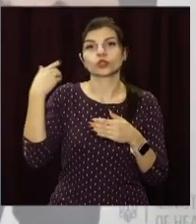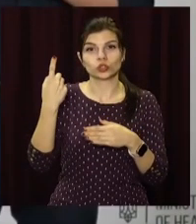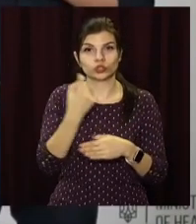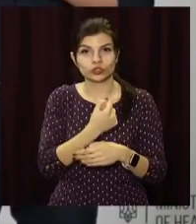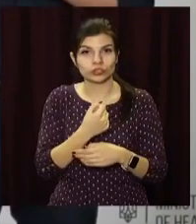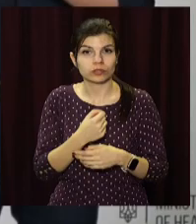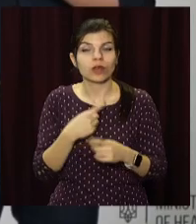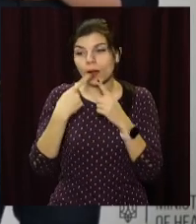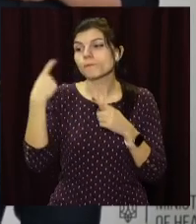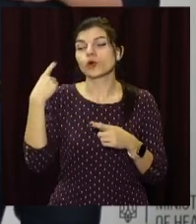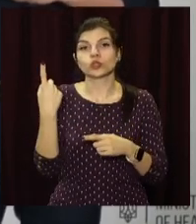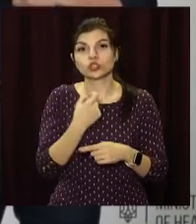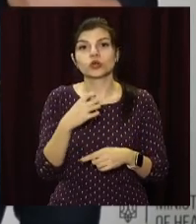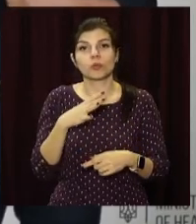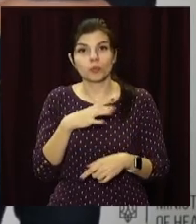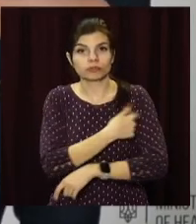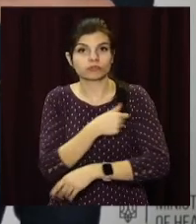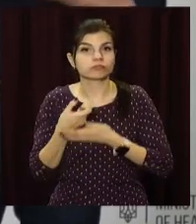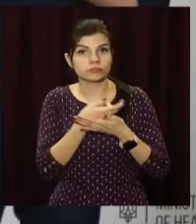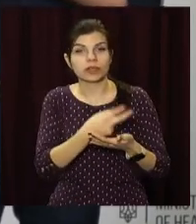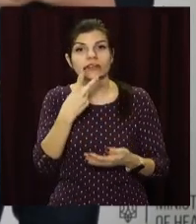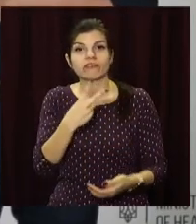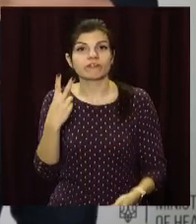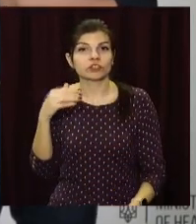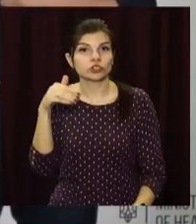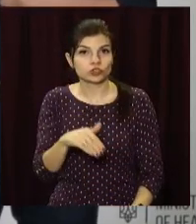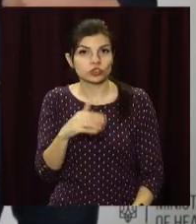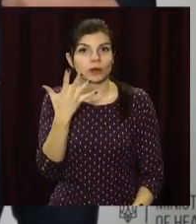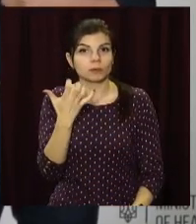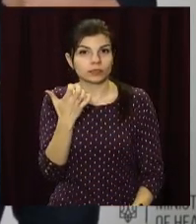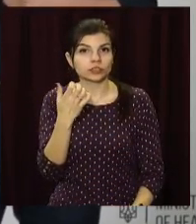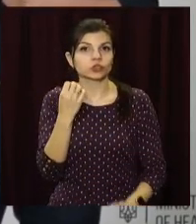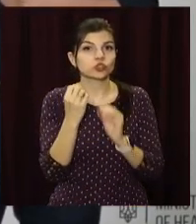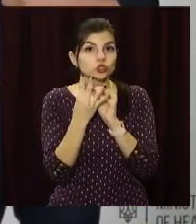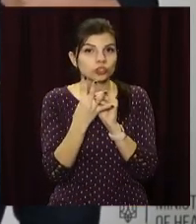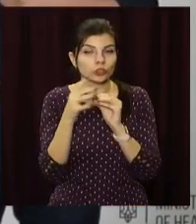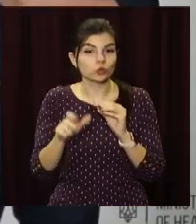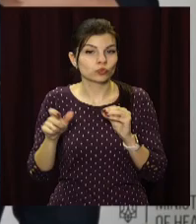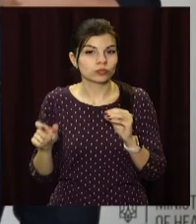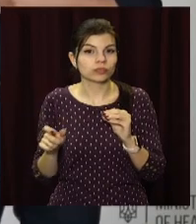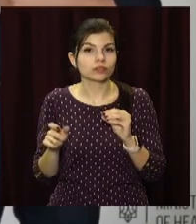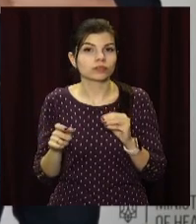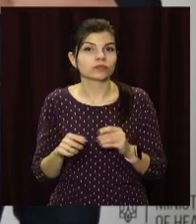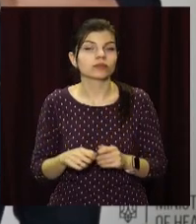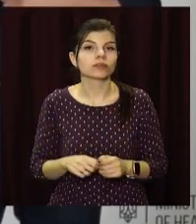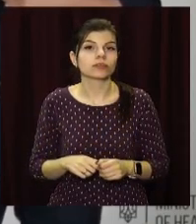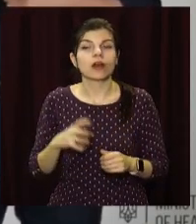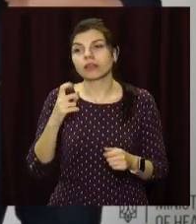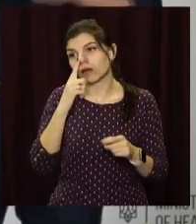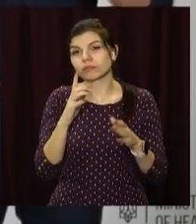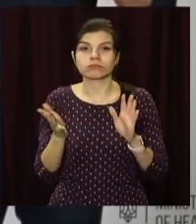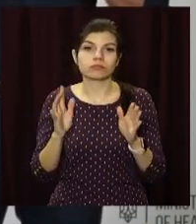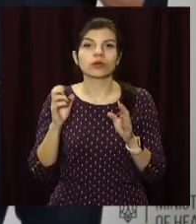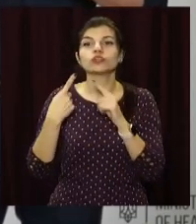тижнем. Минулого тижня було госпіталізовано 22 514 людей, на відміну